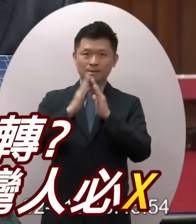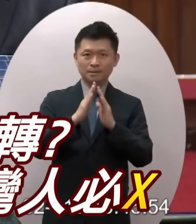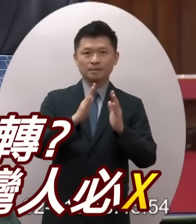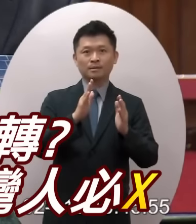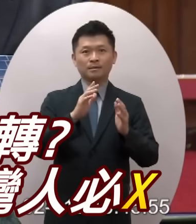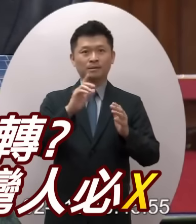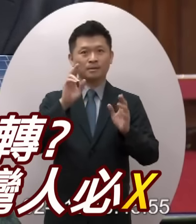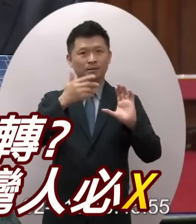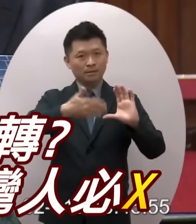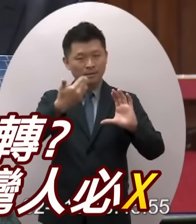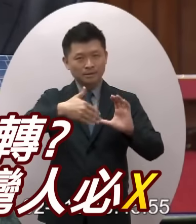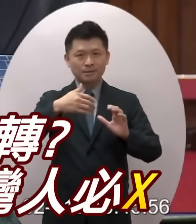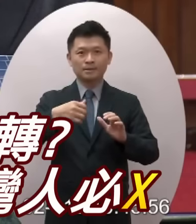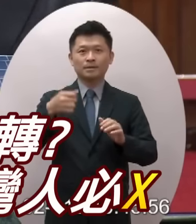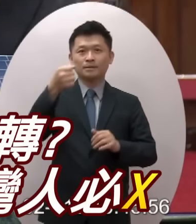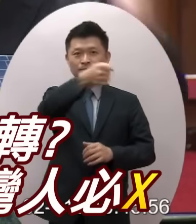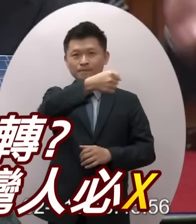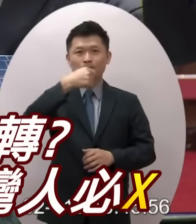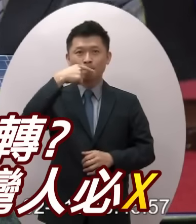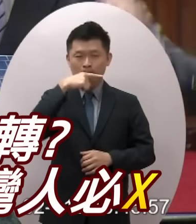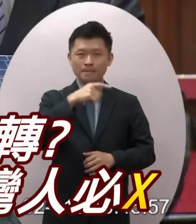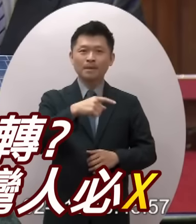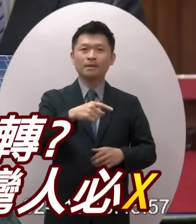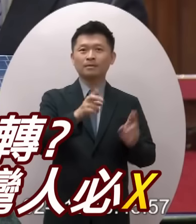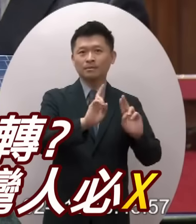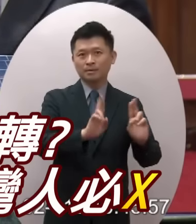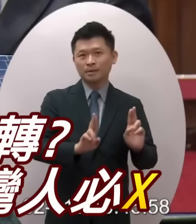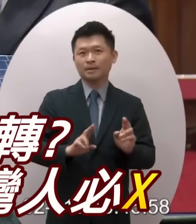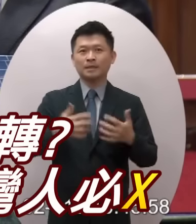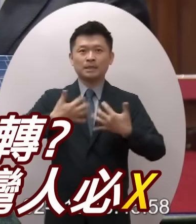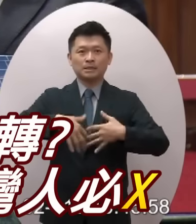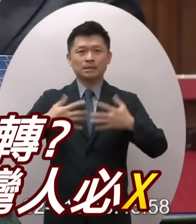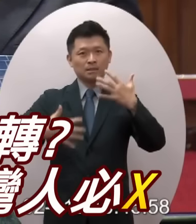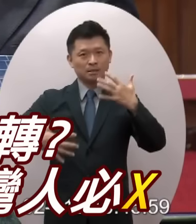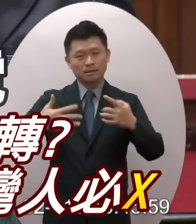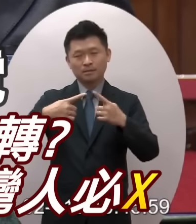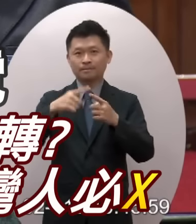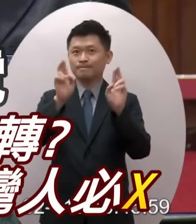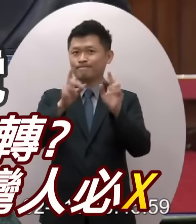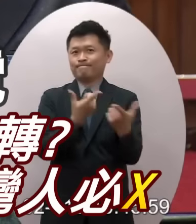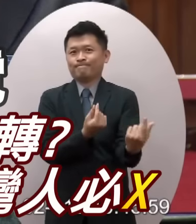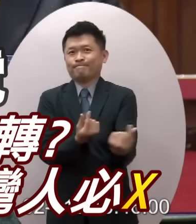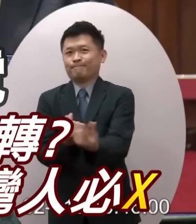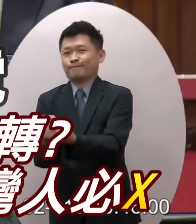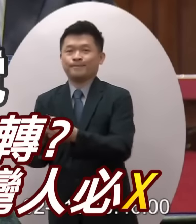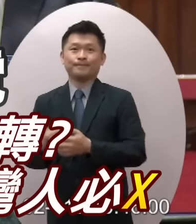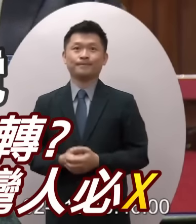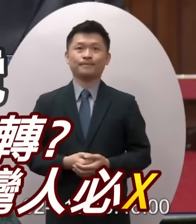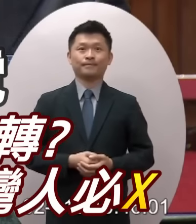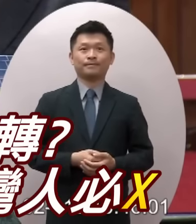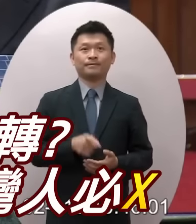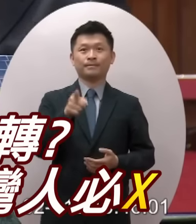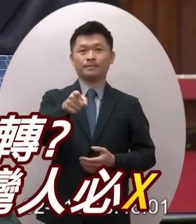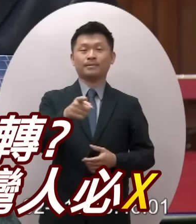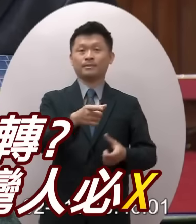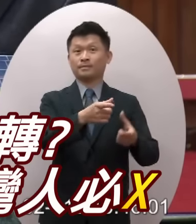电 ，AI 也食电，机器人也食电。啊！你当下当下搞太阳能发